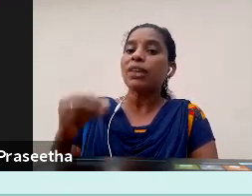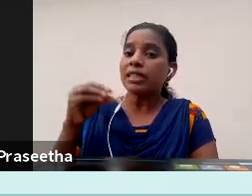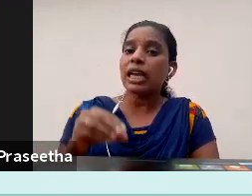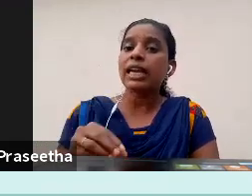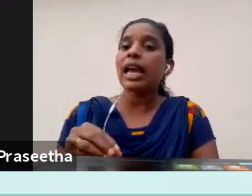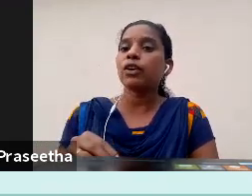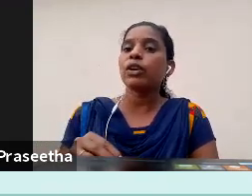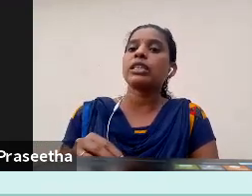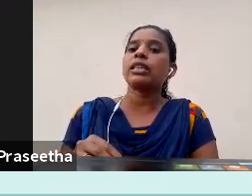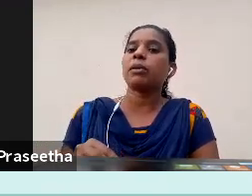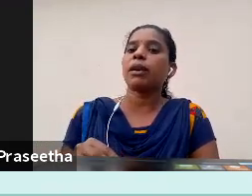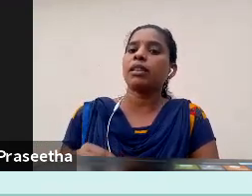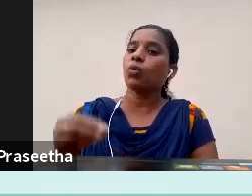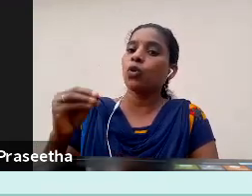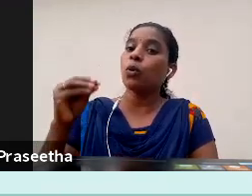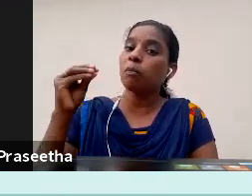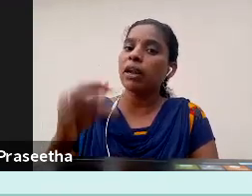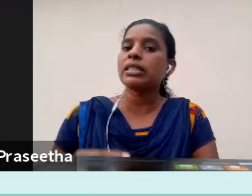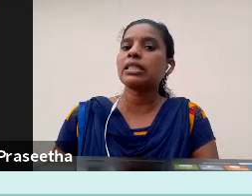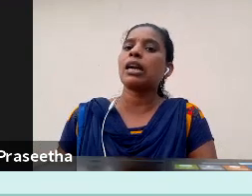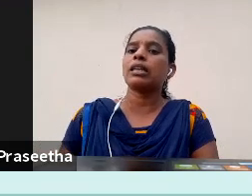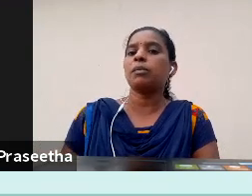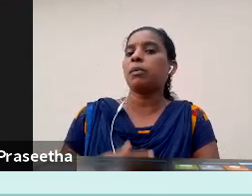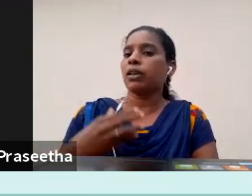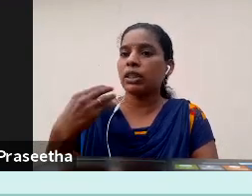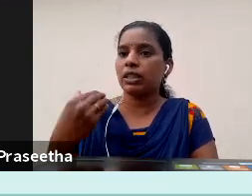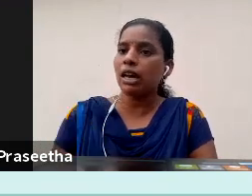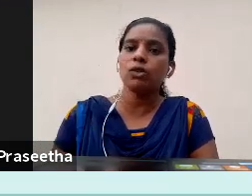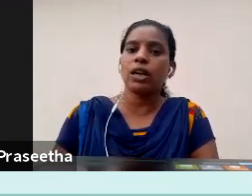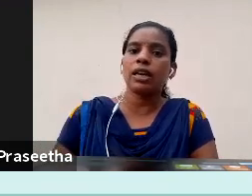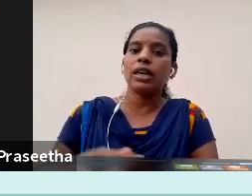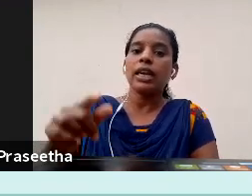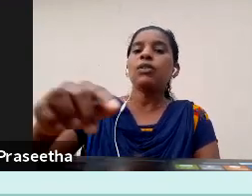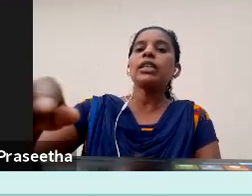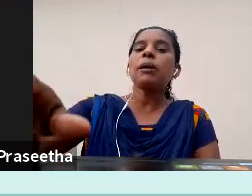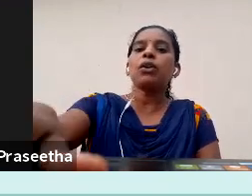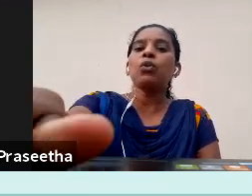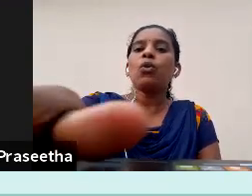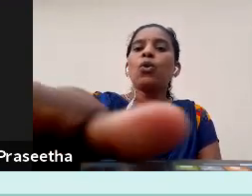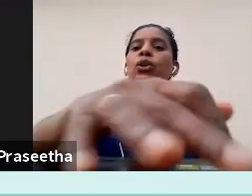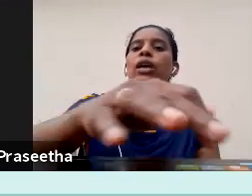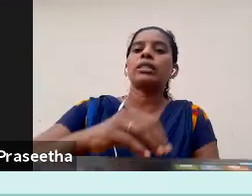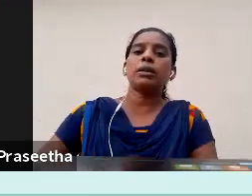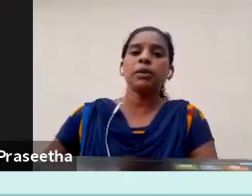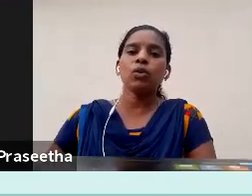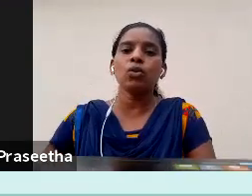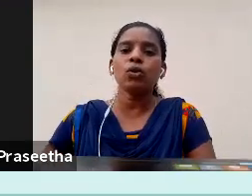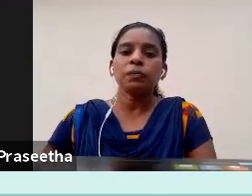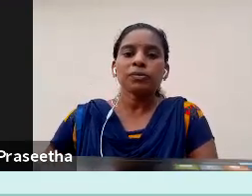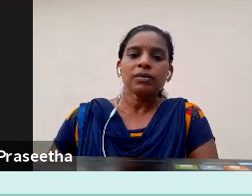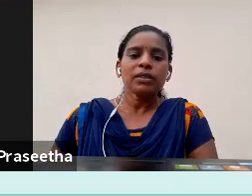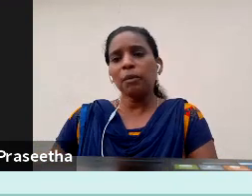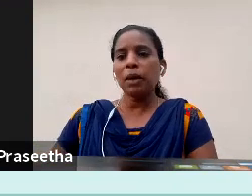സംബന്ധിച്ചിടത്തോളം സൈൻ ലാംഗ്വേജ് എന്ന് പറയുന്നത് ഒരു ബ്ലസ് ആണ് എന്ന് പറഞ്ഞു വന്നത് അതുകൊണ്ടാണ്. ഇവിടെ ഞാൻ പറഞ്ഞു ഓരോ രാജ്യത്തെ. ഇപ്പൊ